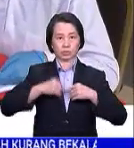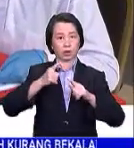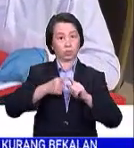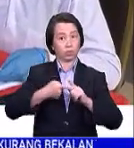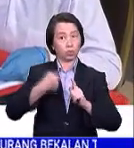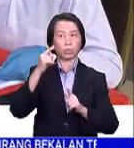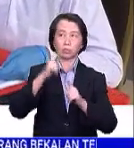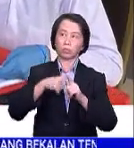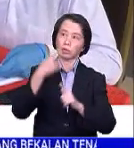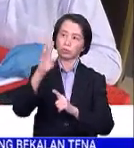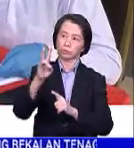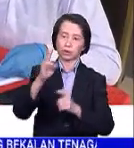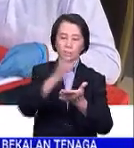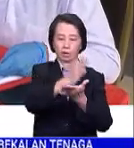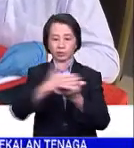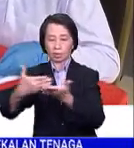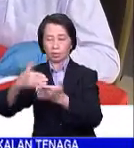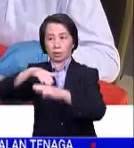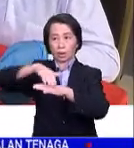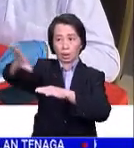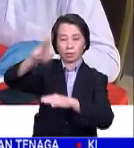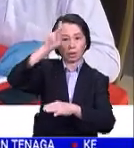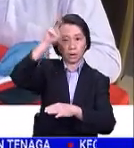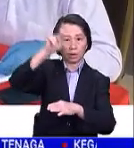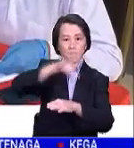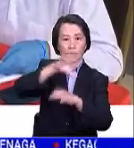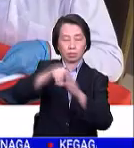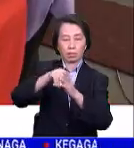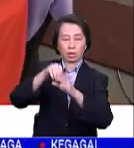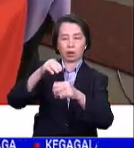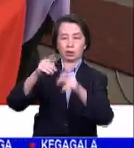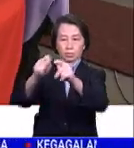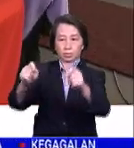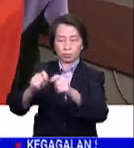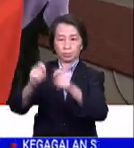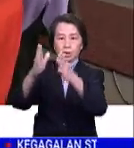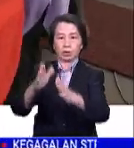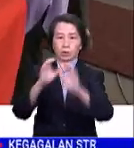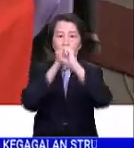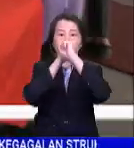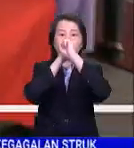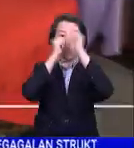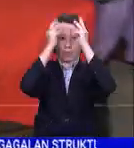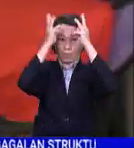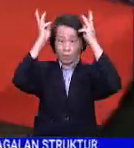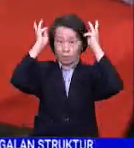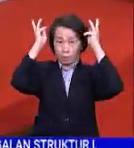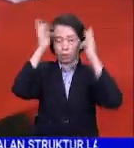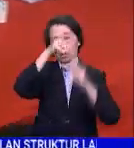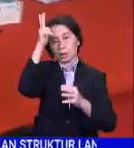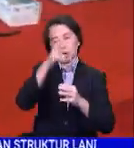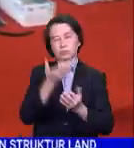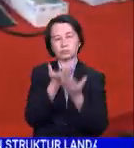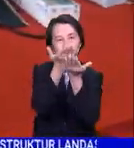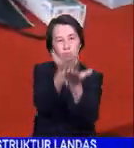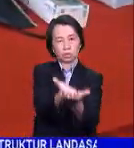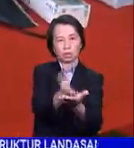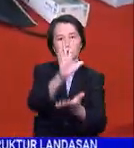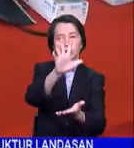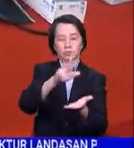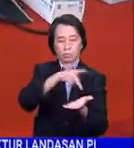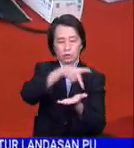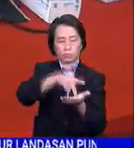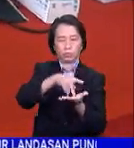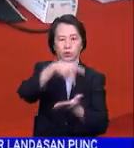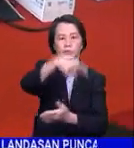nanti. Sebahagiannya akan dihantar ke Kelantan termasuk pos-pos orang asli. Dalam pertemuan itu juga katanya kerajaan negeri mencadangkan 5 pusat